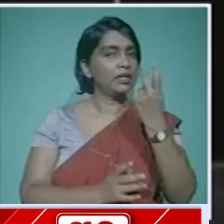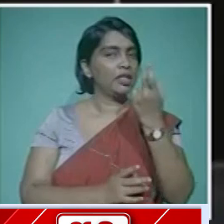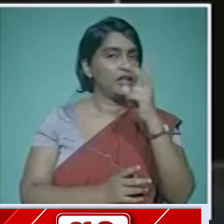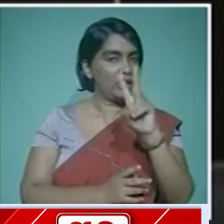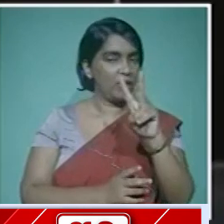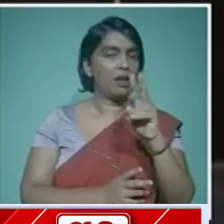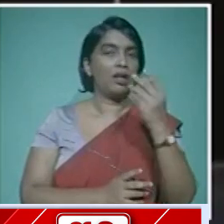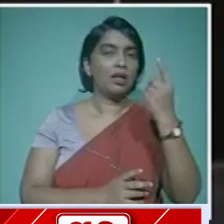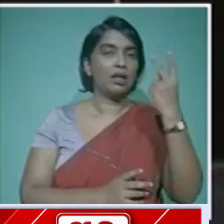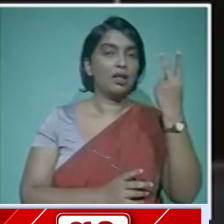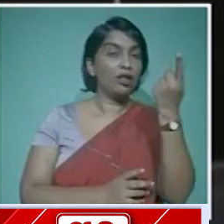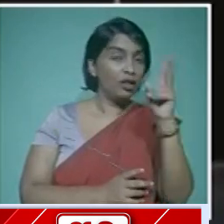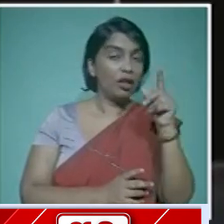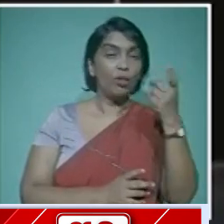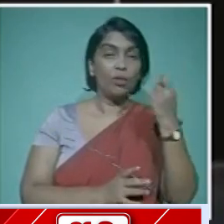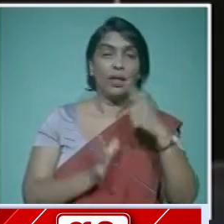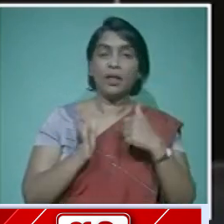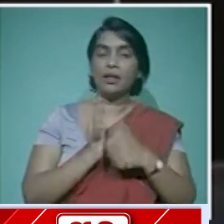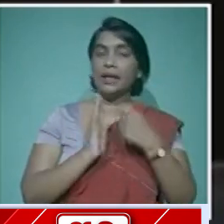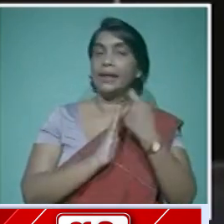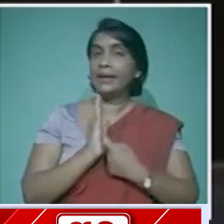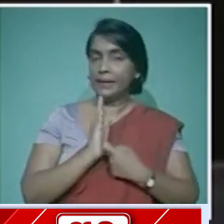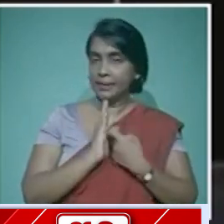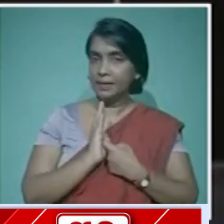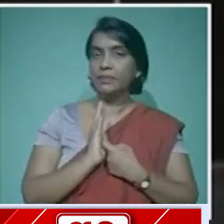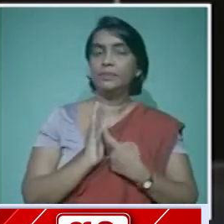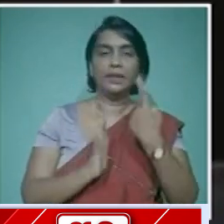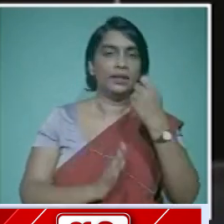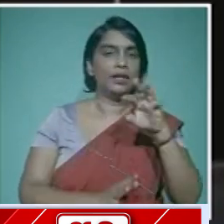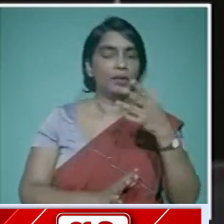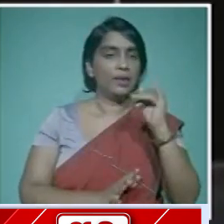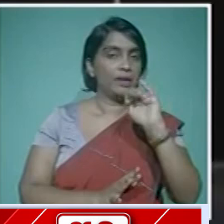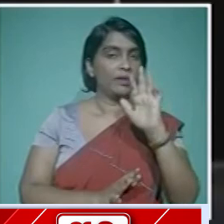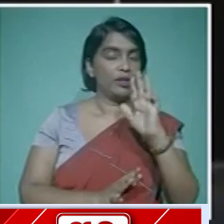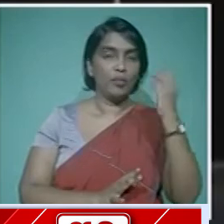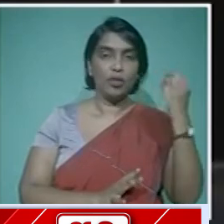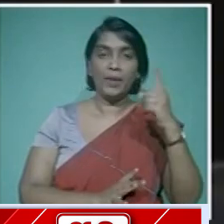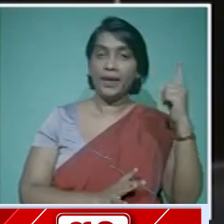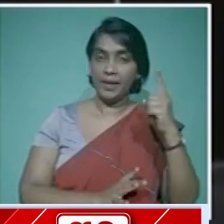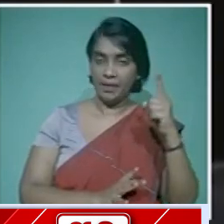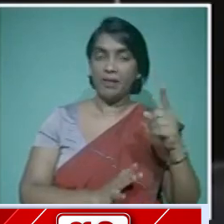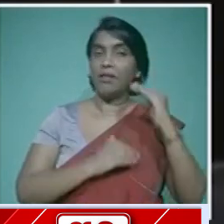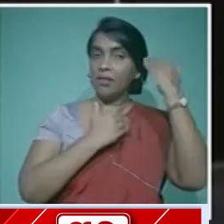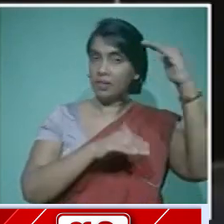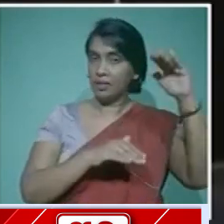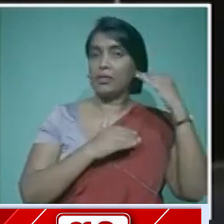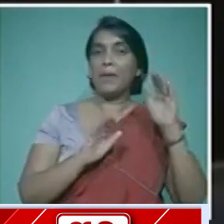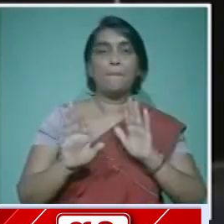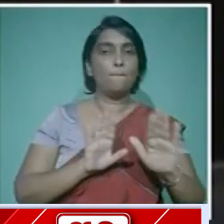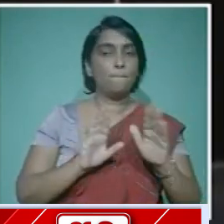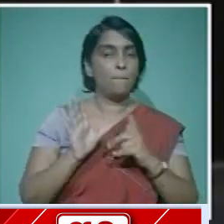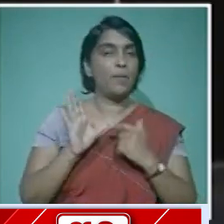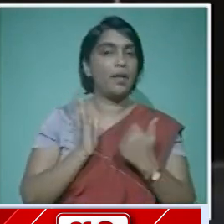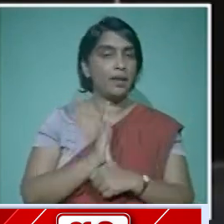අංක 12 දරන මුදල් පනත යටතේ රෙගුලාසි 1969 අංක 1 දරන ආනයන හා අපනයන පාලන පනත